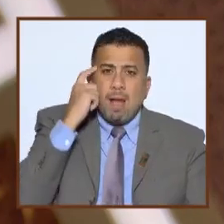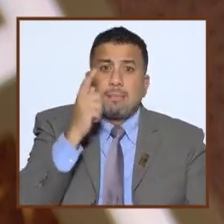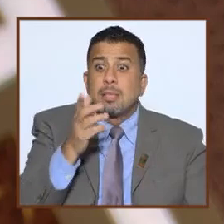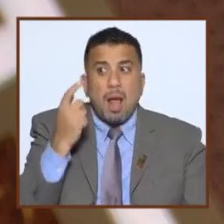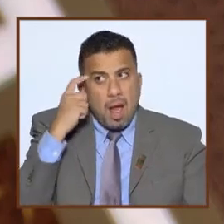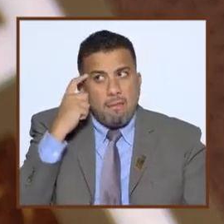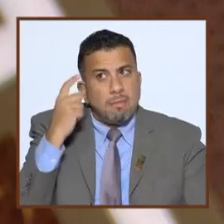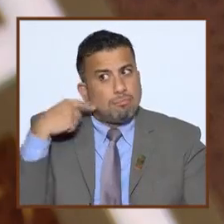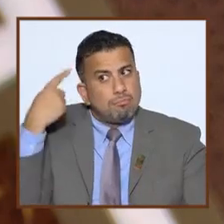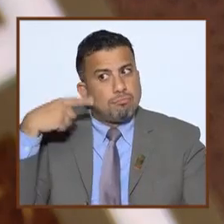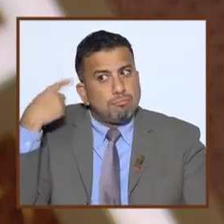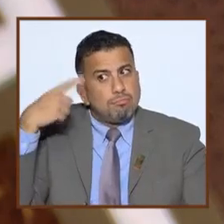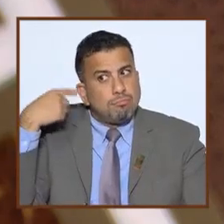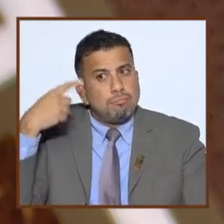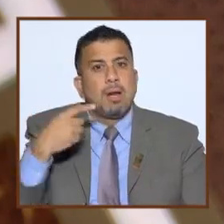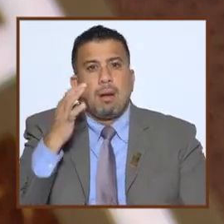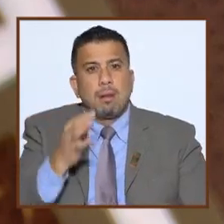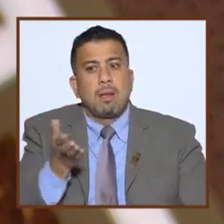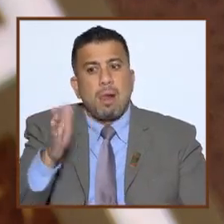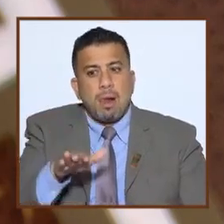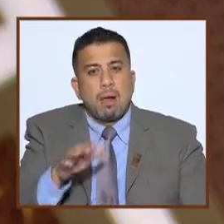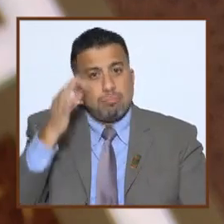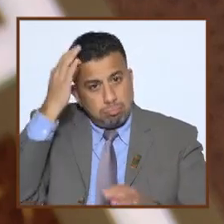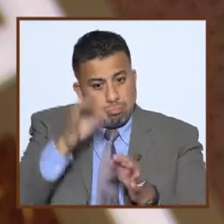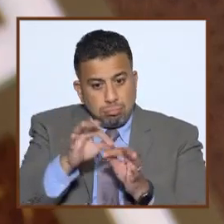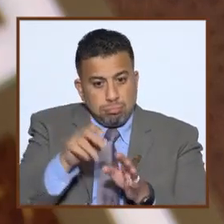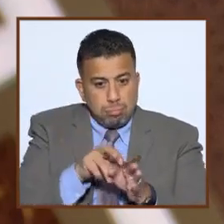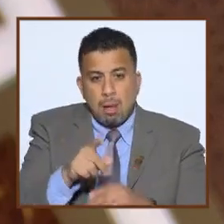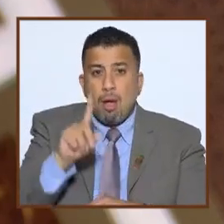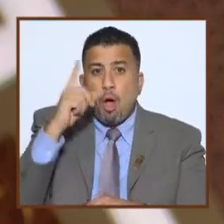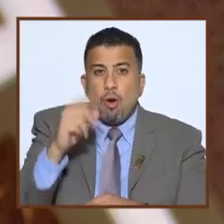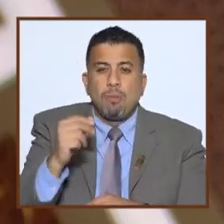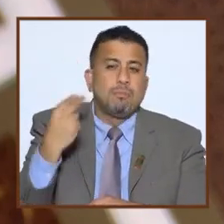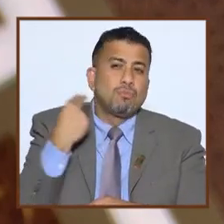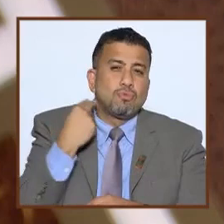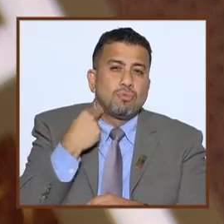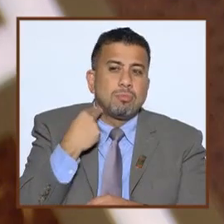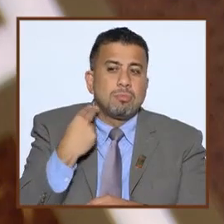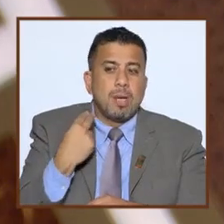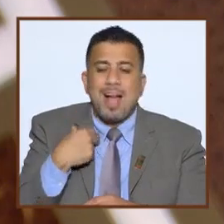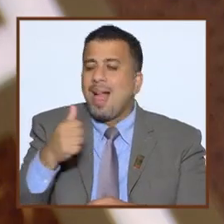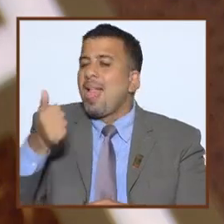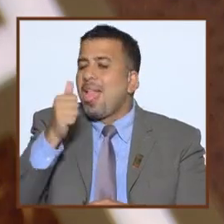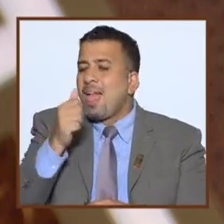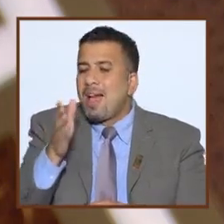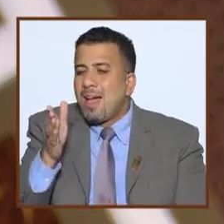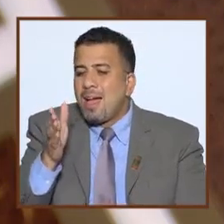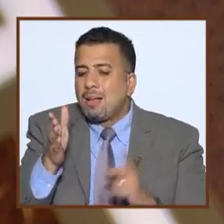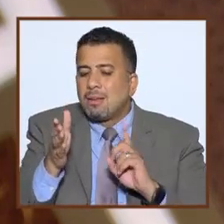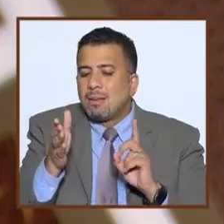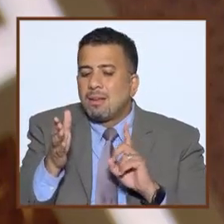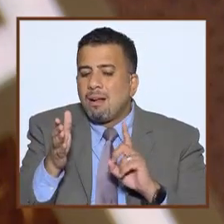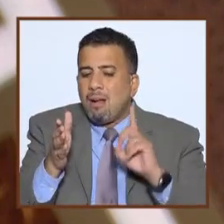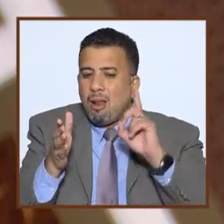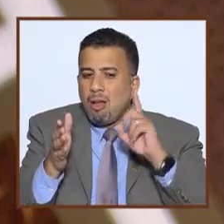المستقيم تاخذ مما احل الله ما تروح للمحرمات لما يتذكر الانسان الموت او شيء يطيع